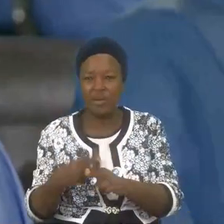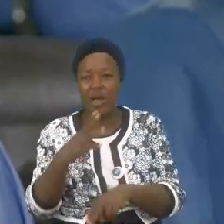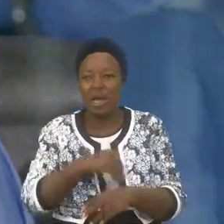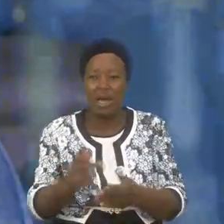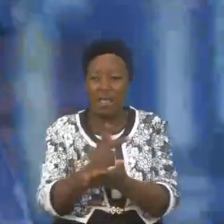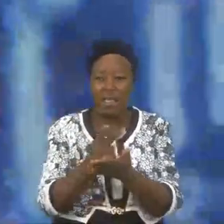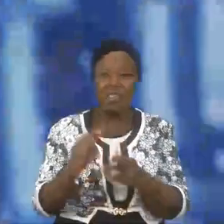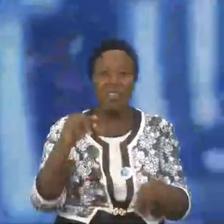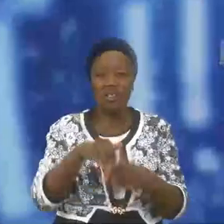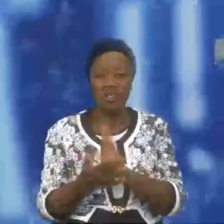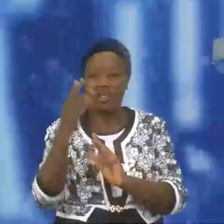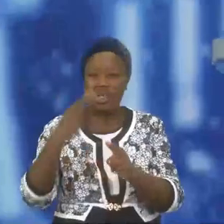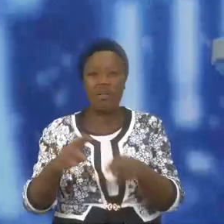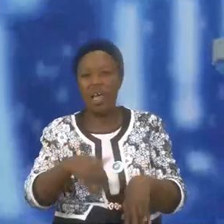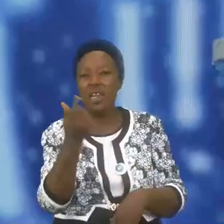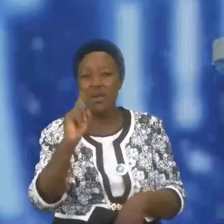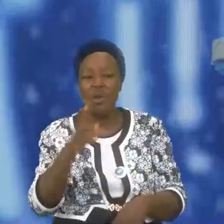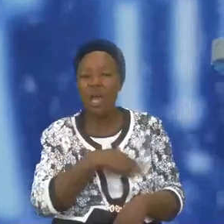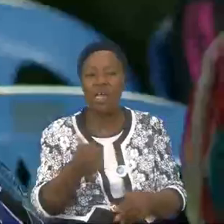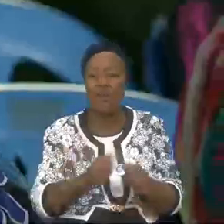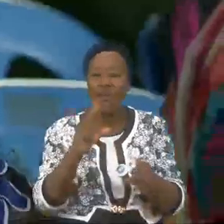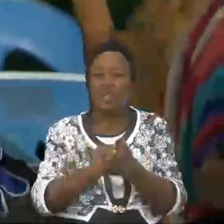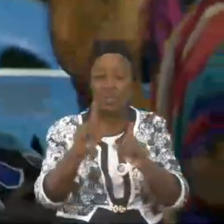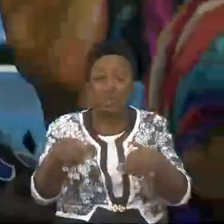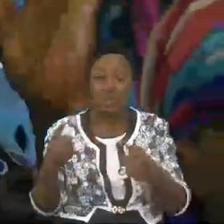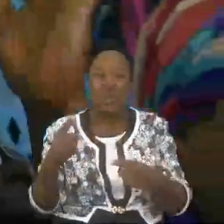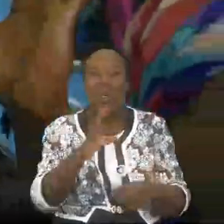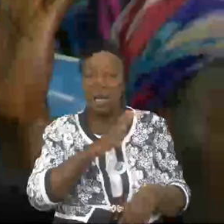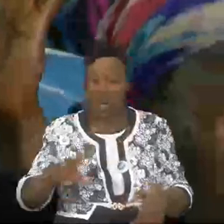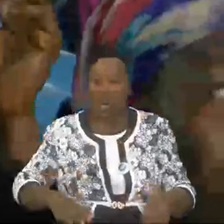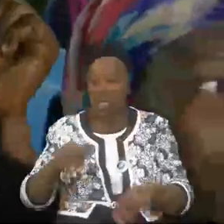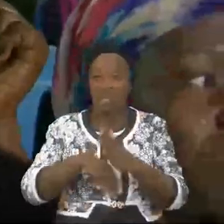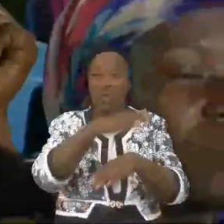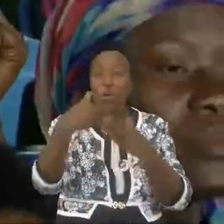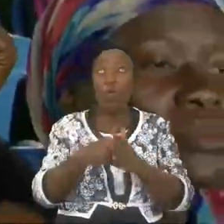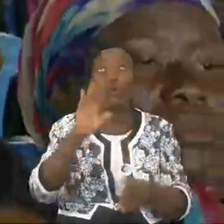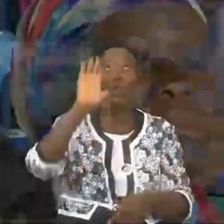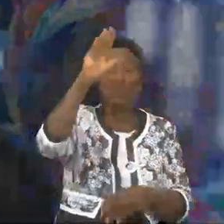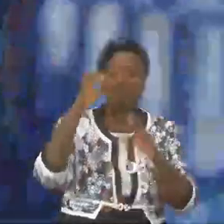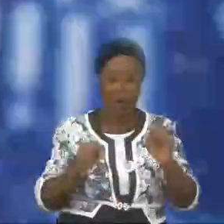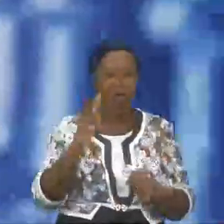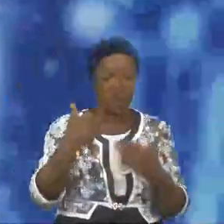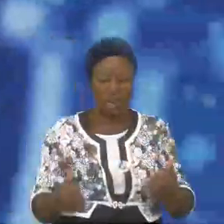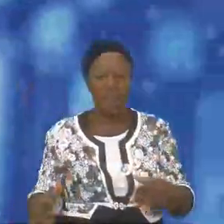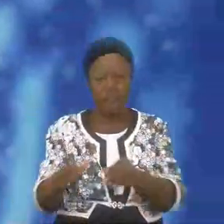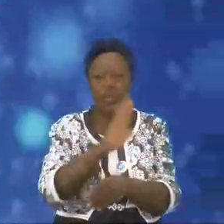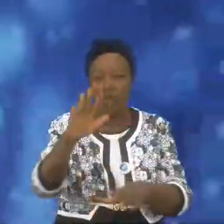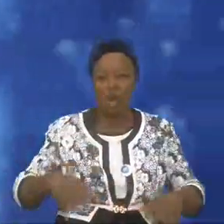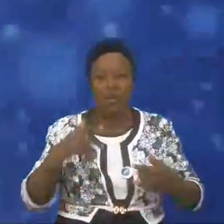dans ta pêche, partout tu iras, Christ en toute sa puissance, il va remplir ta